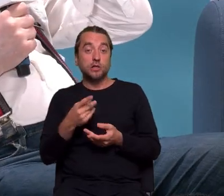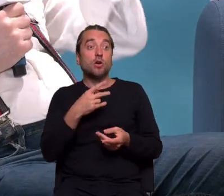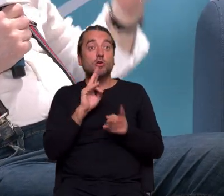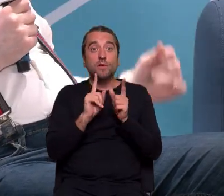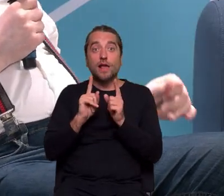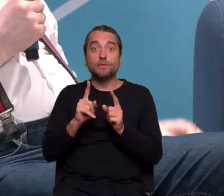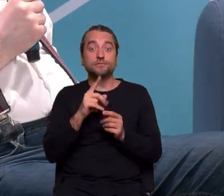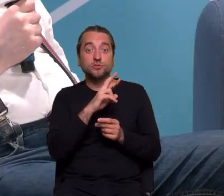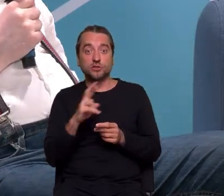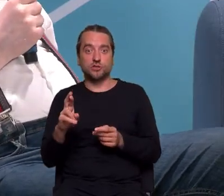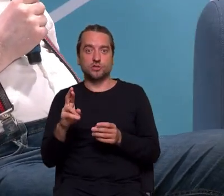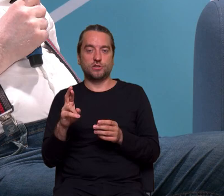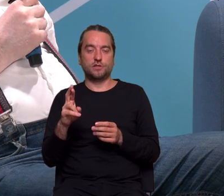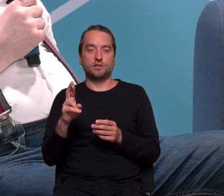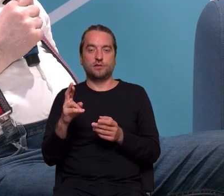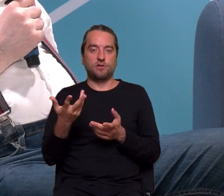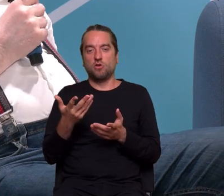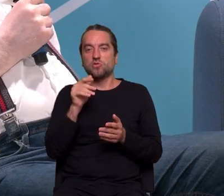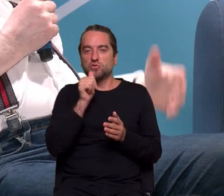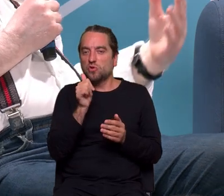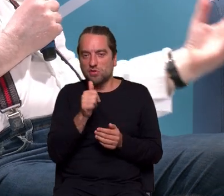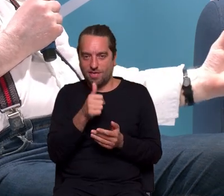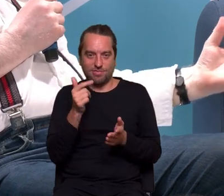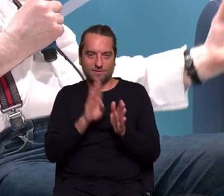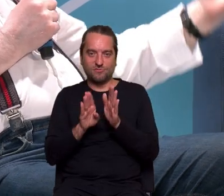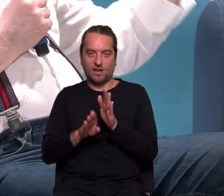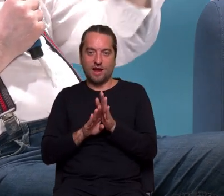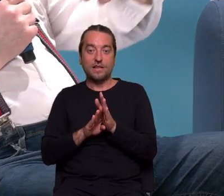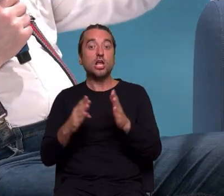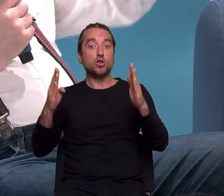jest przedmiotem, który jest najbardziej chyba intymnym przedmiotem